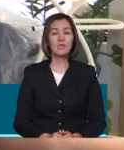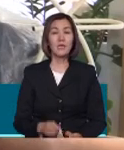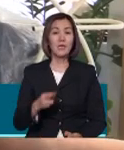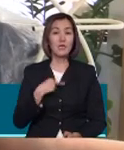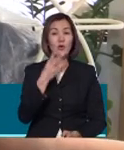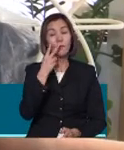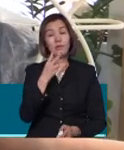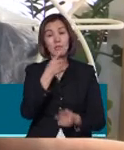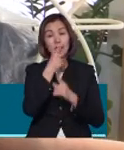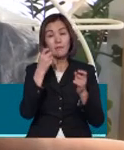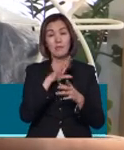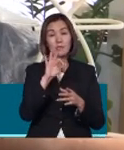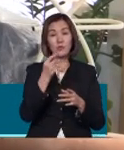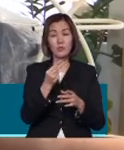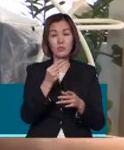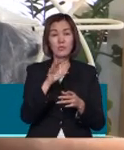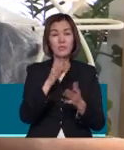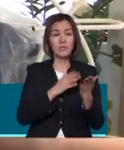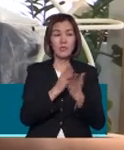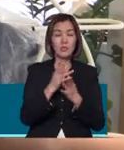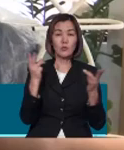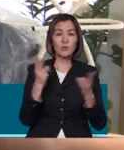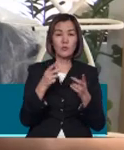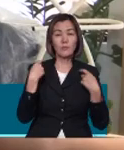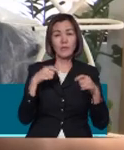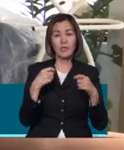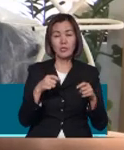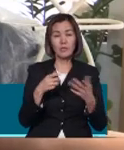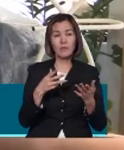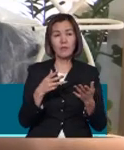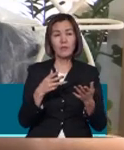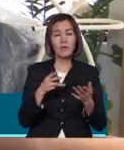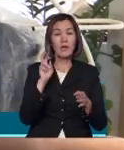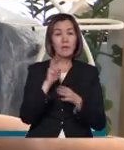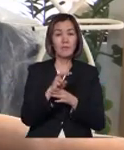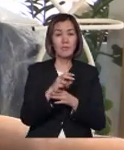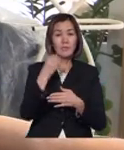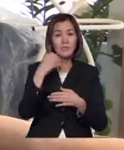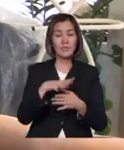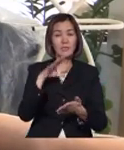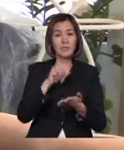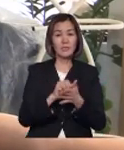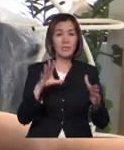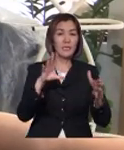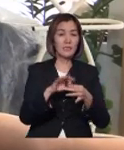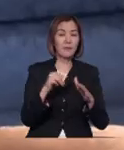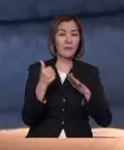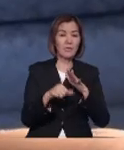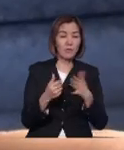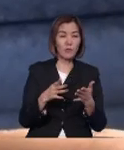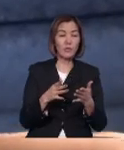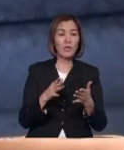я увидела объявление в социальных сетях что этой компании нужен менеджер по продажам позже обратилась в центр карьеры И Зарегистрировалась в качестве